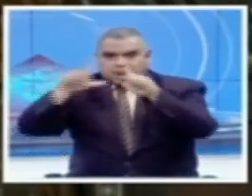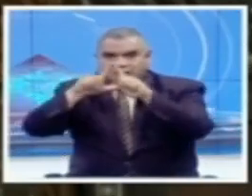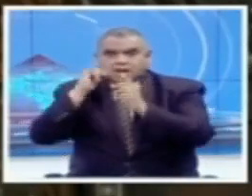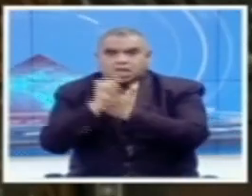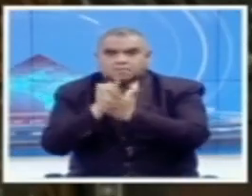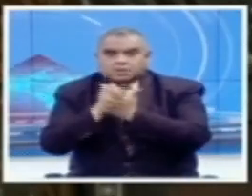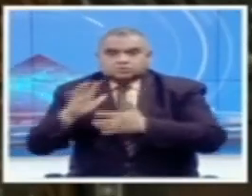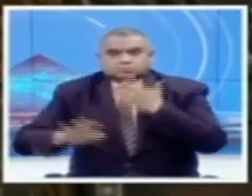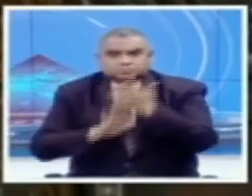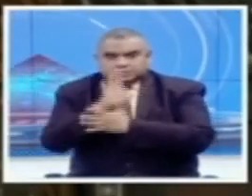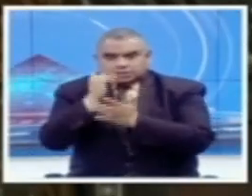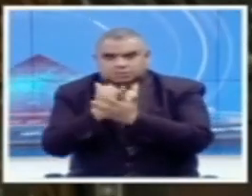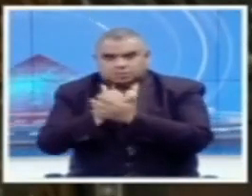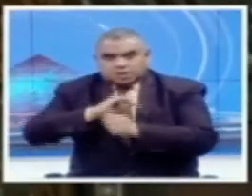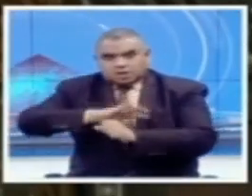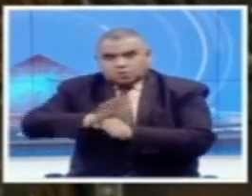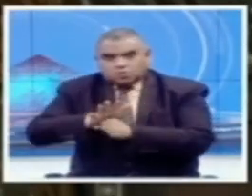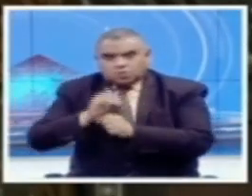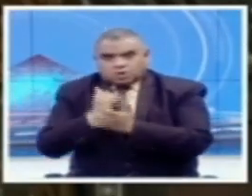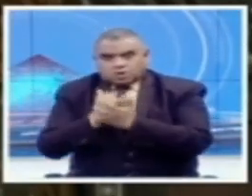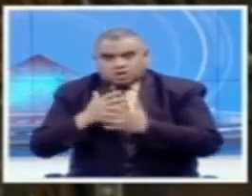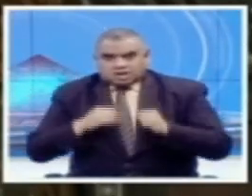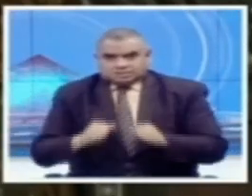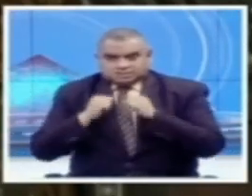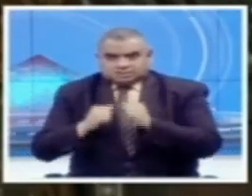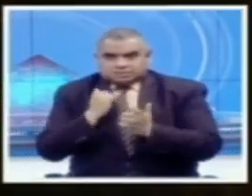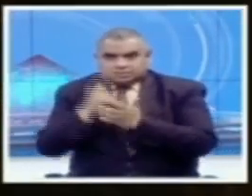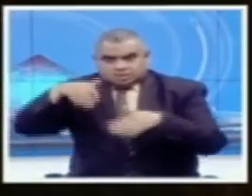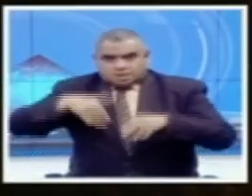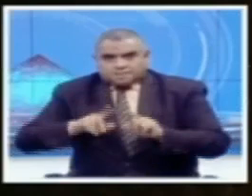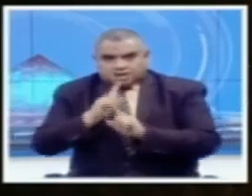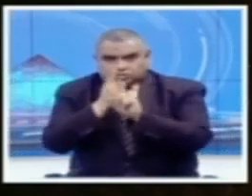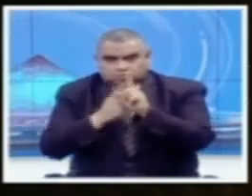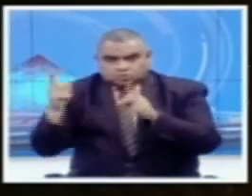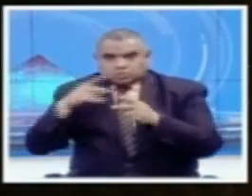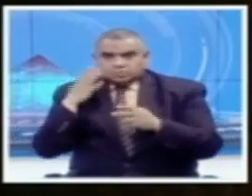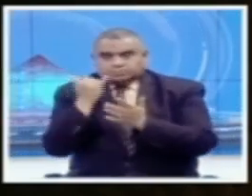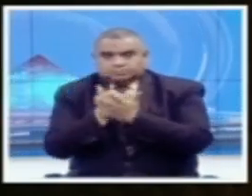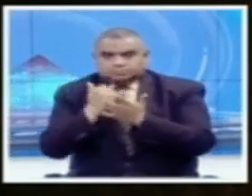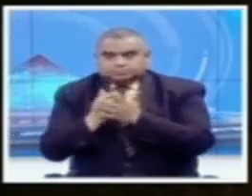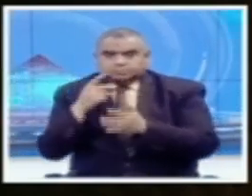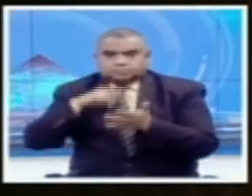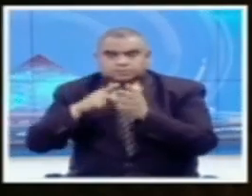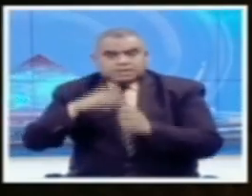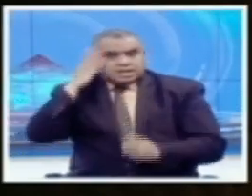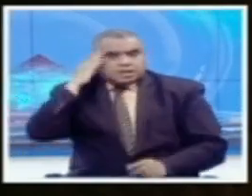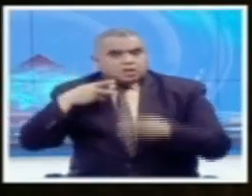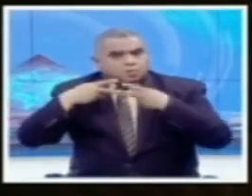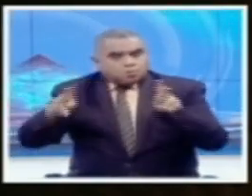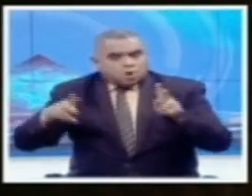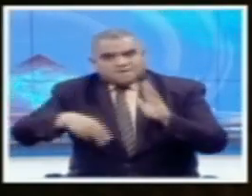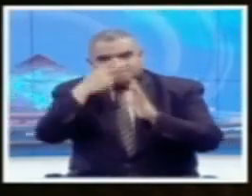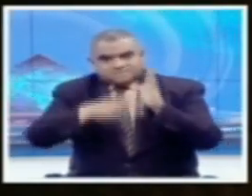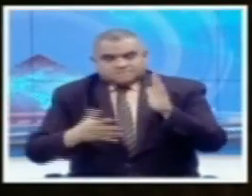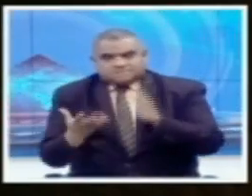لإدارة أزمة الأوبئة والجوائح الصحية بمجلس الوزراء الموقر من السماح بأداء